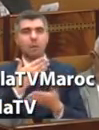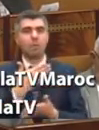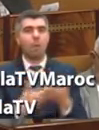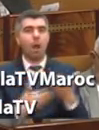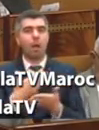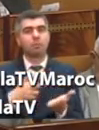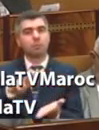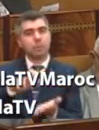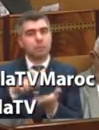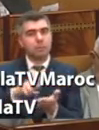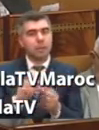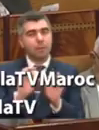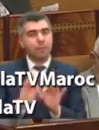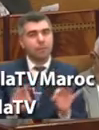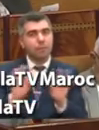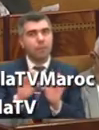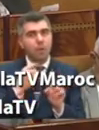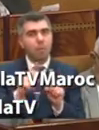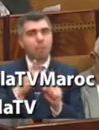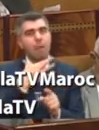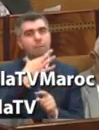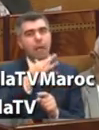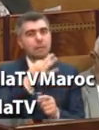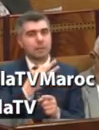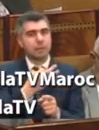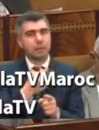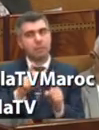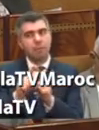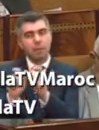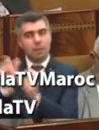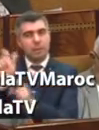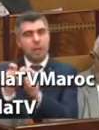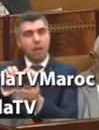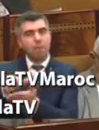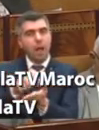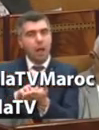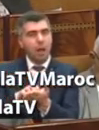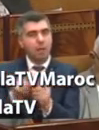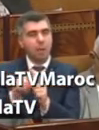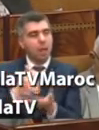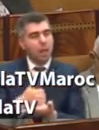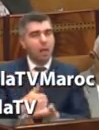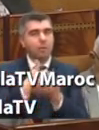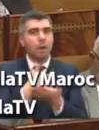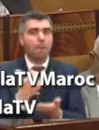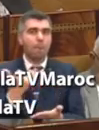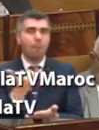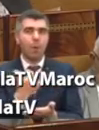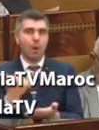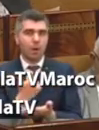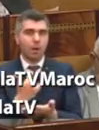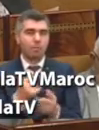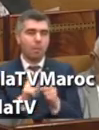منكم التدخل باش تكون هذه المسطرة سهلة، باش الفلاح الصغير على الأقل يبقى في المنطقة ديالو وما يهاجرش من